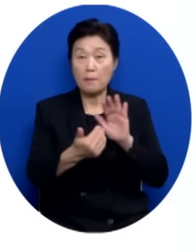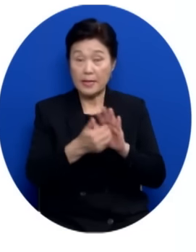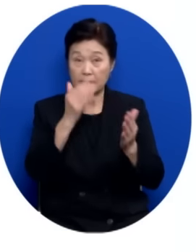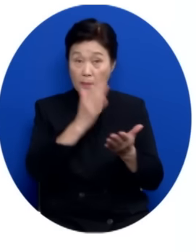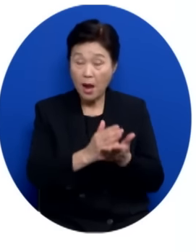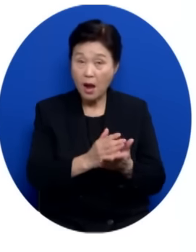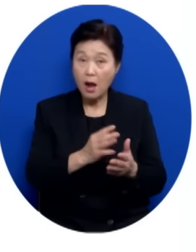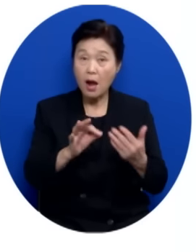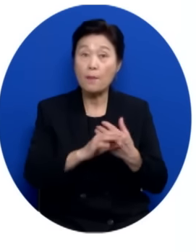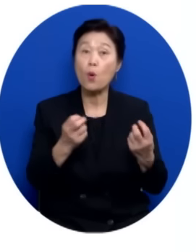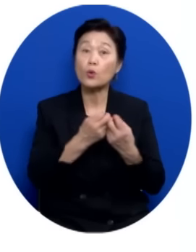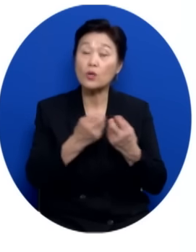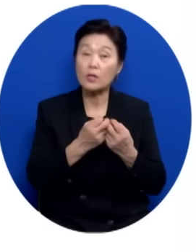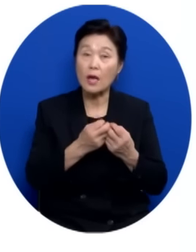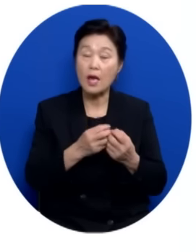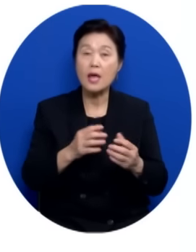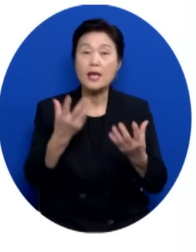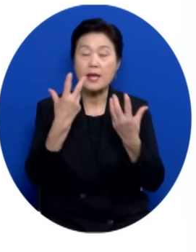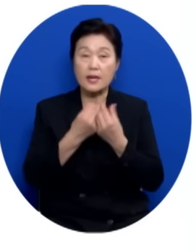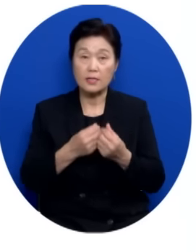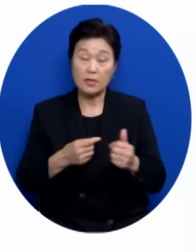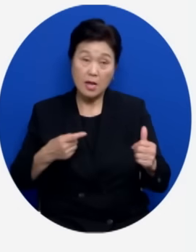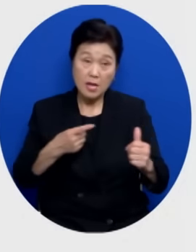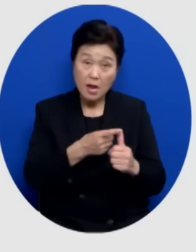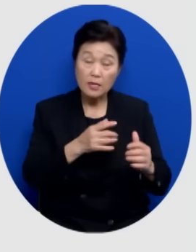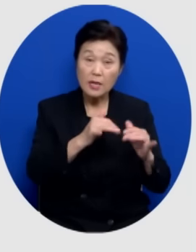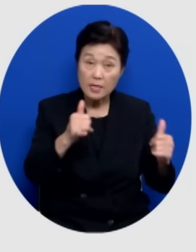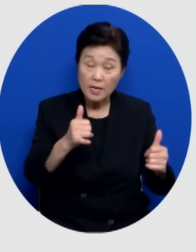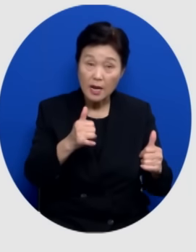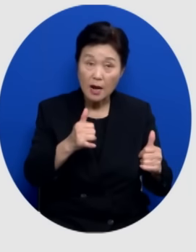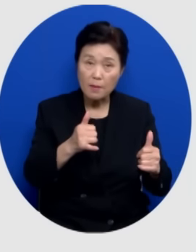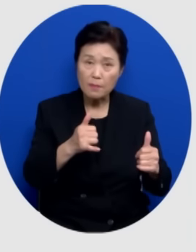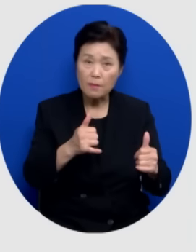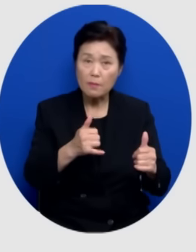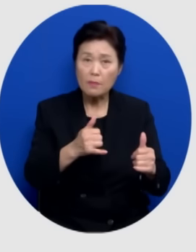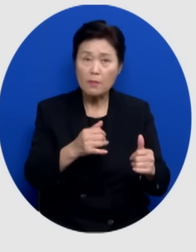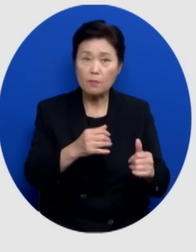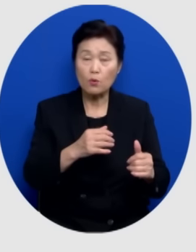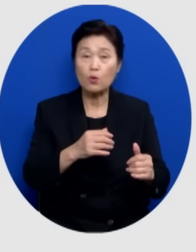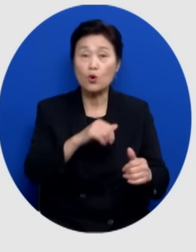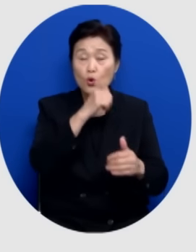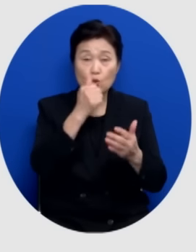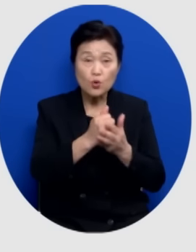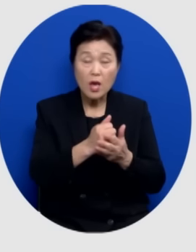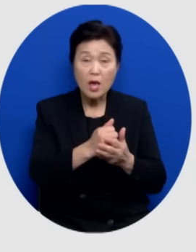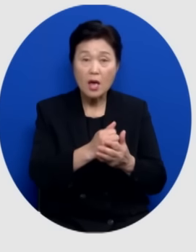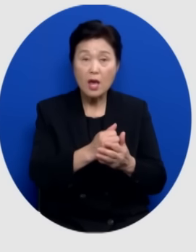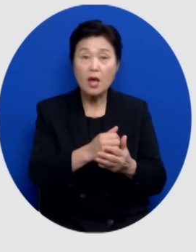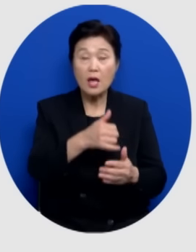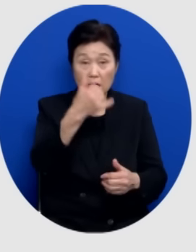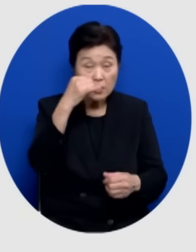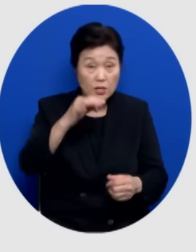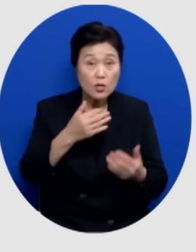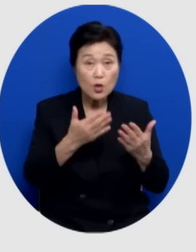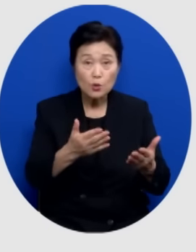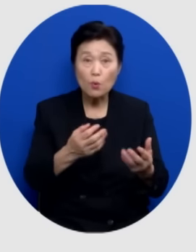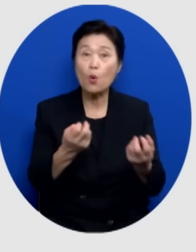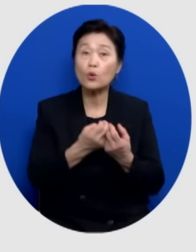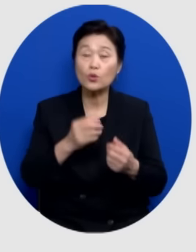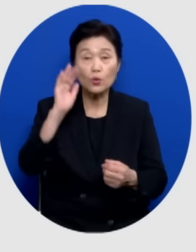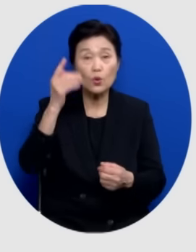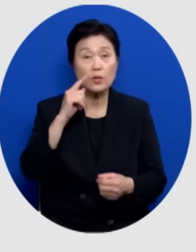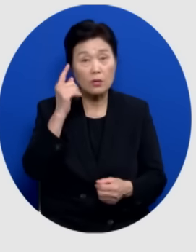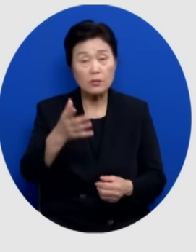하나만 허용을 한다. 그 사람은 소수입니다. 이 사회가 어떻게 될 것 같아요? 성폭행하는 걸 허용한다. 어떻게